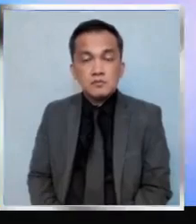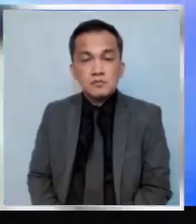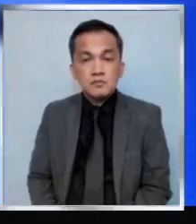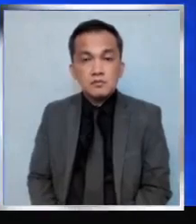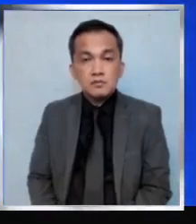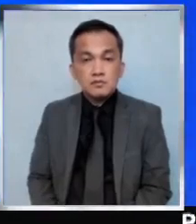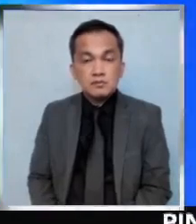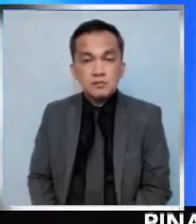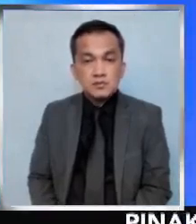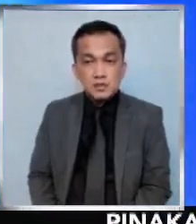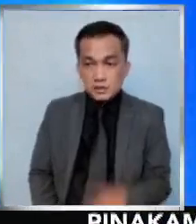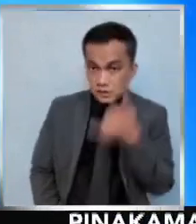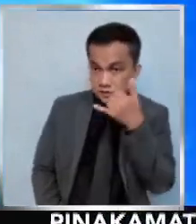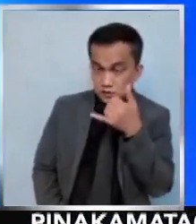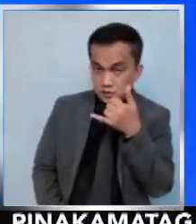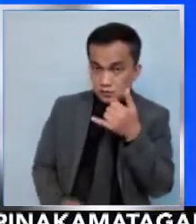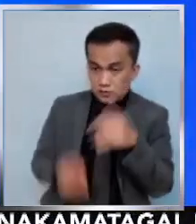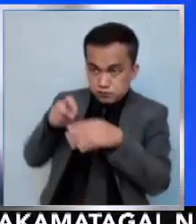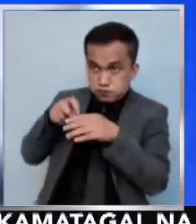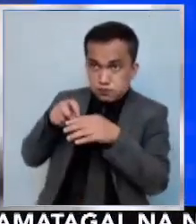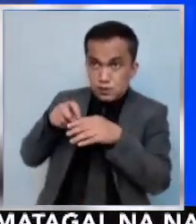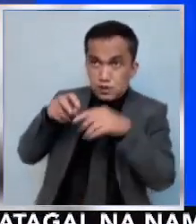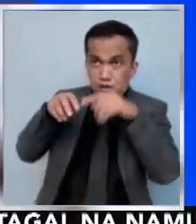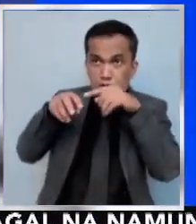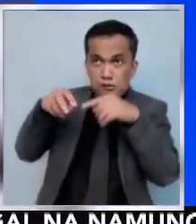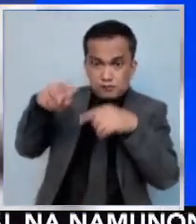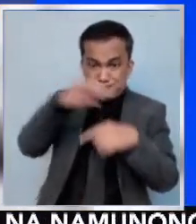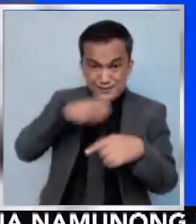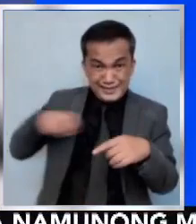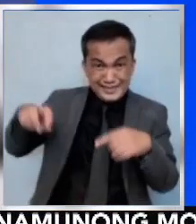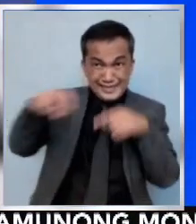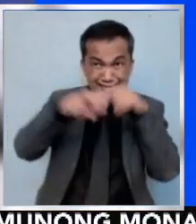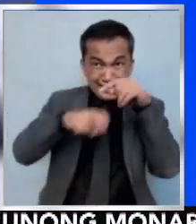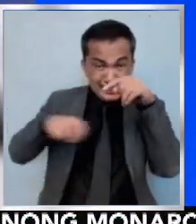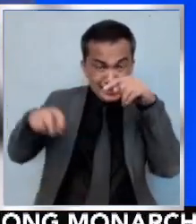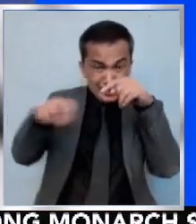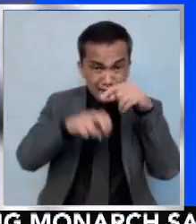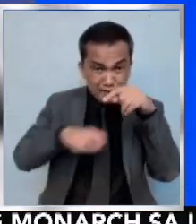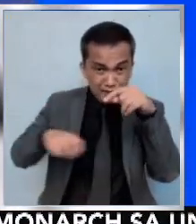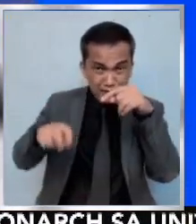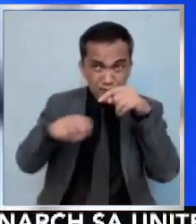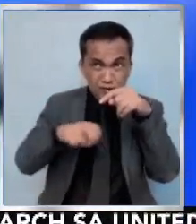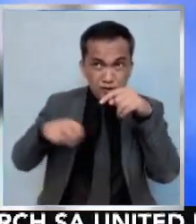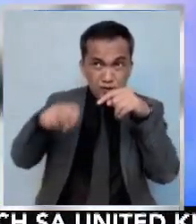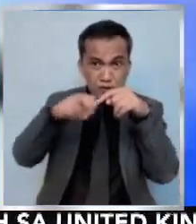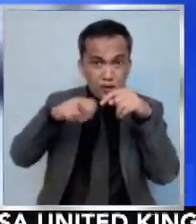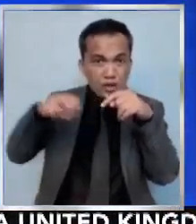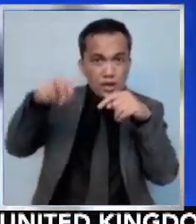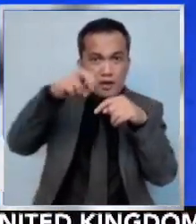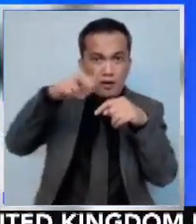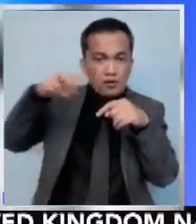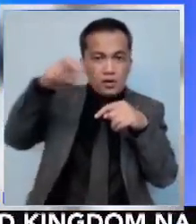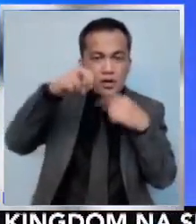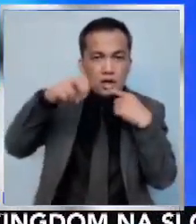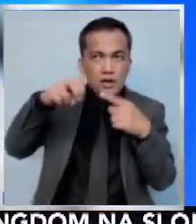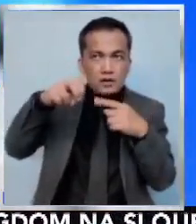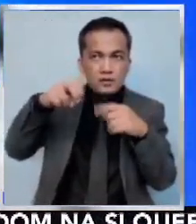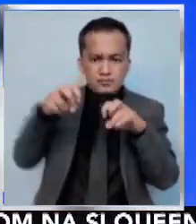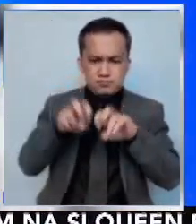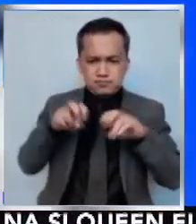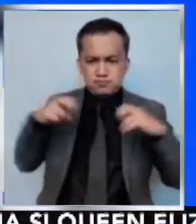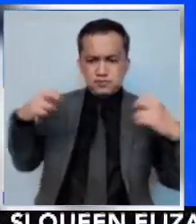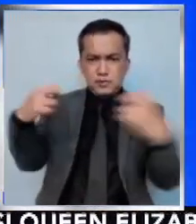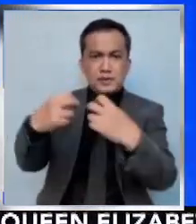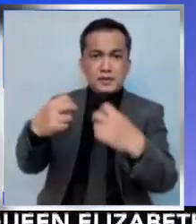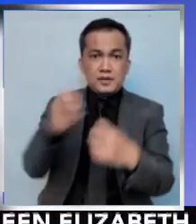Kuha ito sa Spinning Drop Tower Ride sa Punjabi, India. Makikita pang unti-unting umaangat ang umiikot nitong disc kung saan nakaupo ang nasa 50 nitong